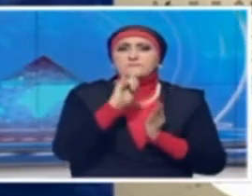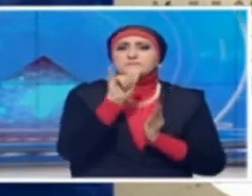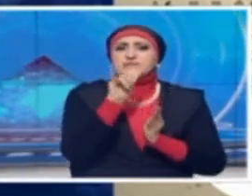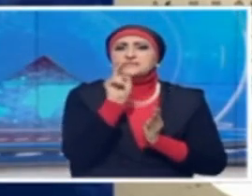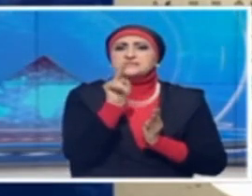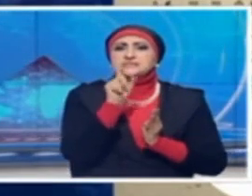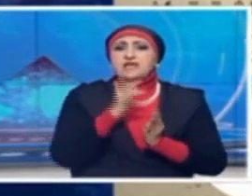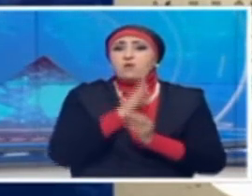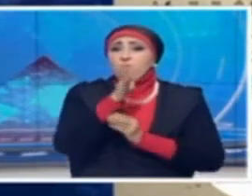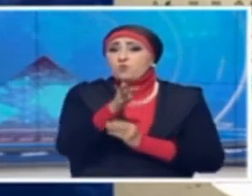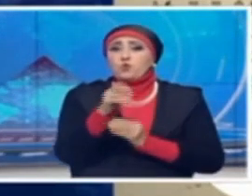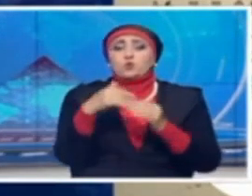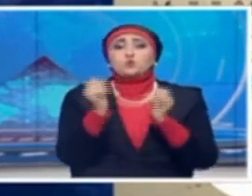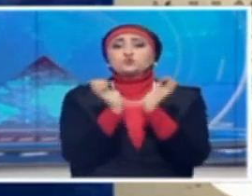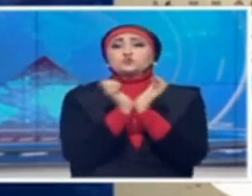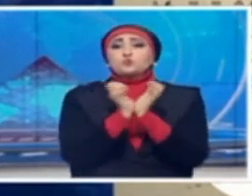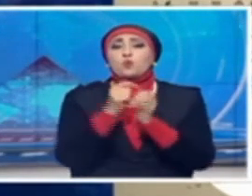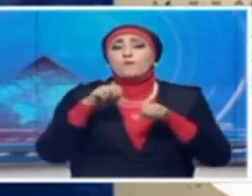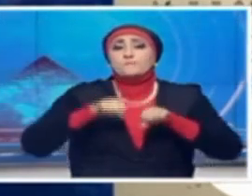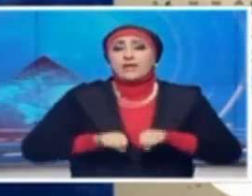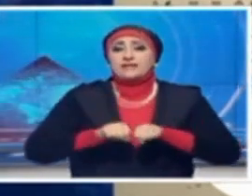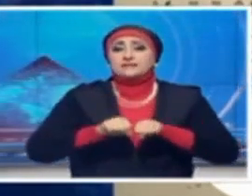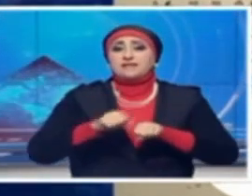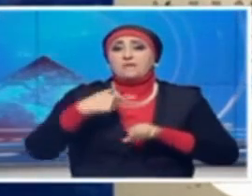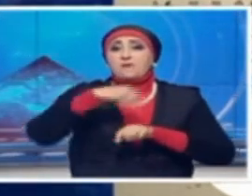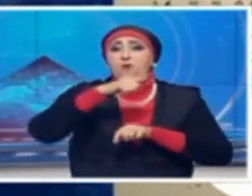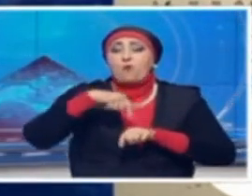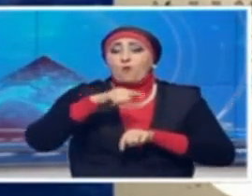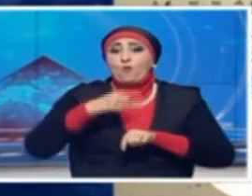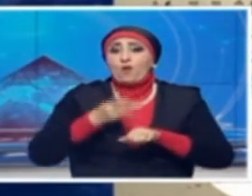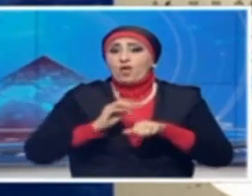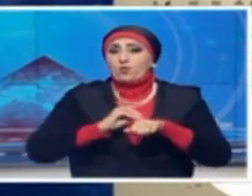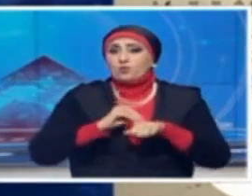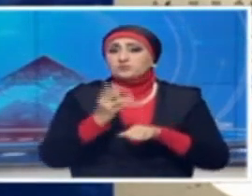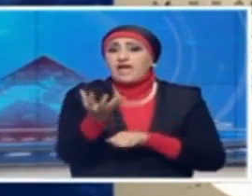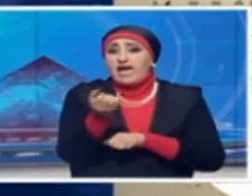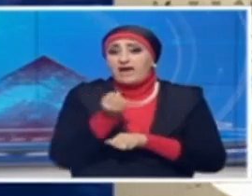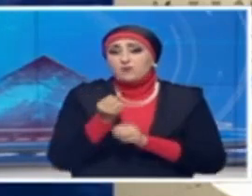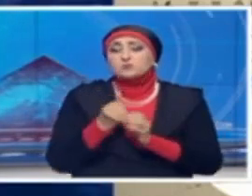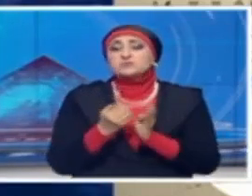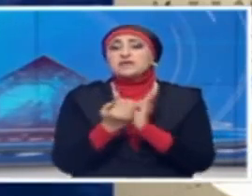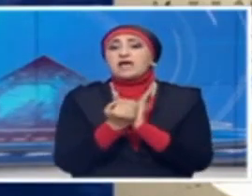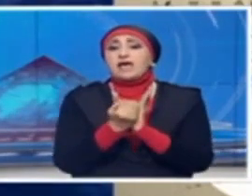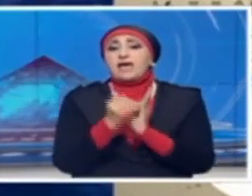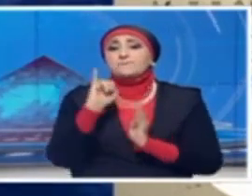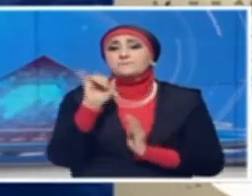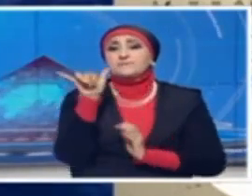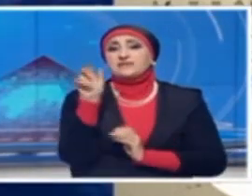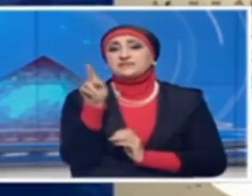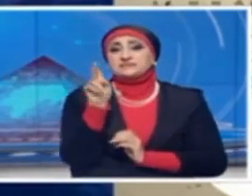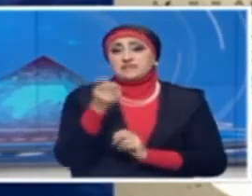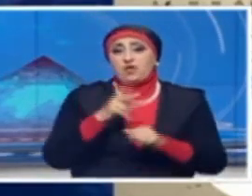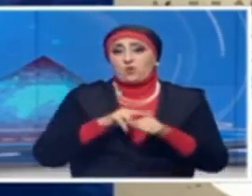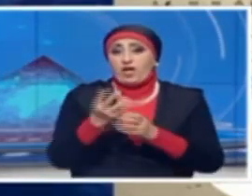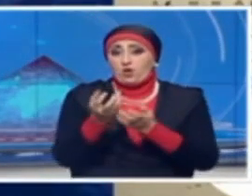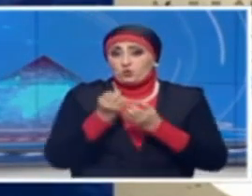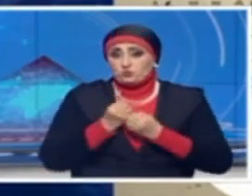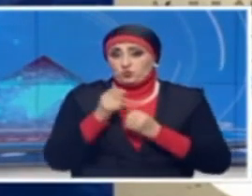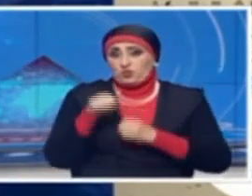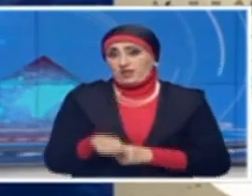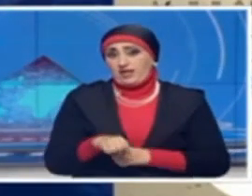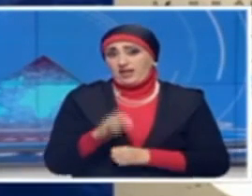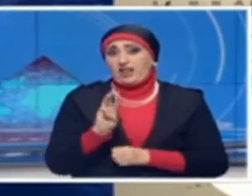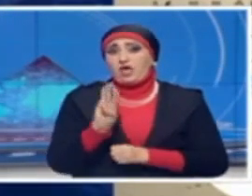إلى وحدة الشؤون الاجتماعية التابع لها المستفيد، ثم الحصول على بطاقة ميزة، وكذلك الحصول